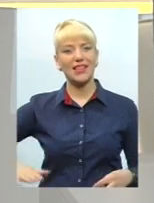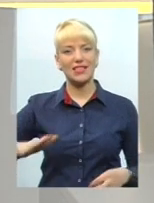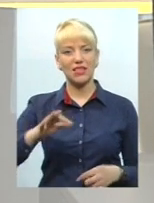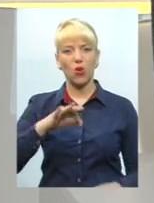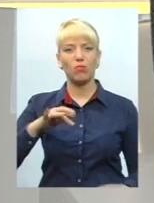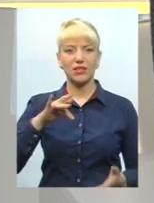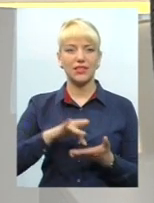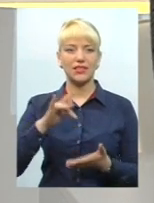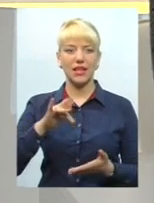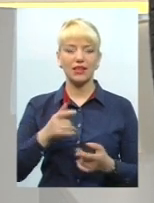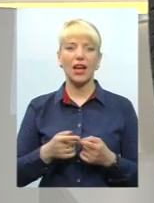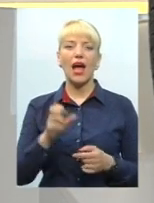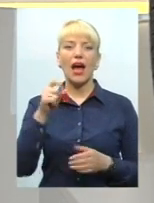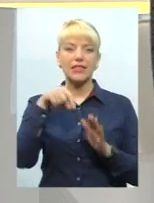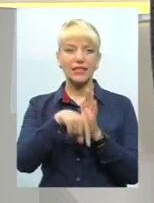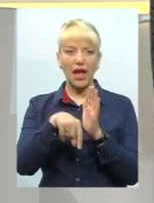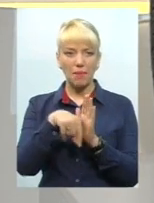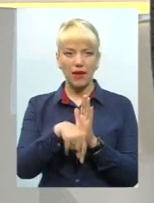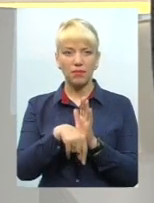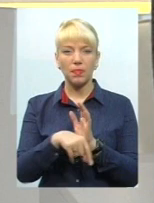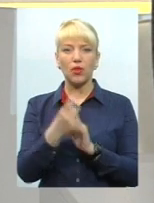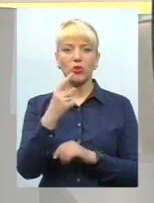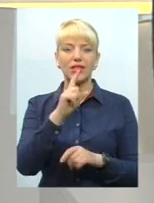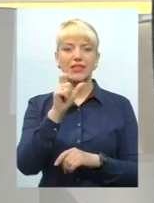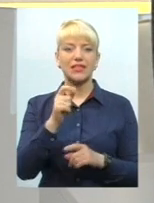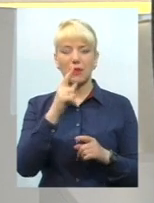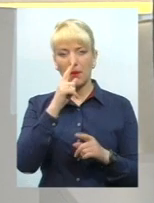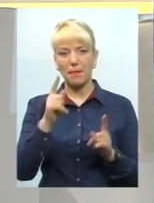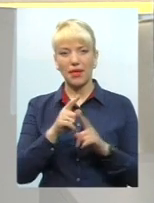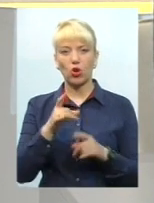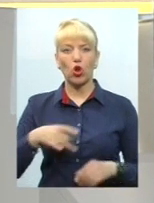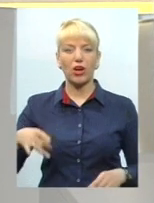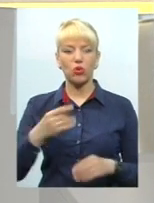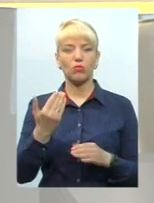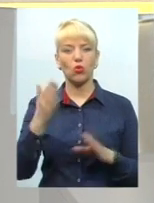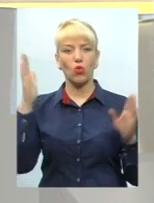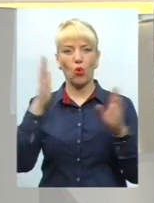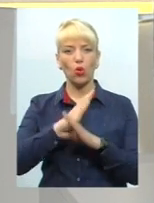обласний центр, а саме один із мікрорайонів, про його